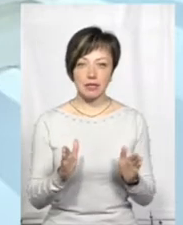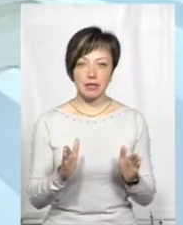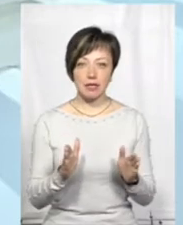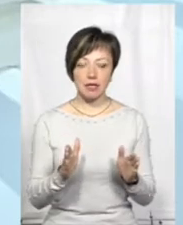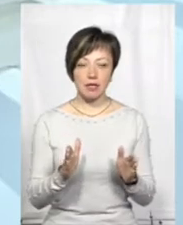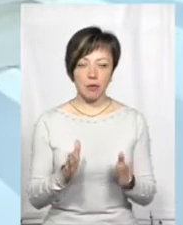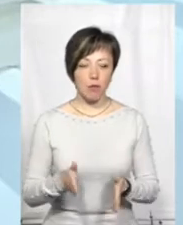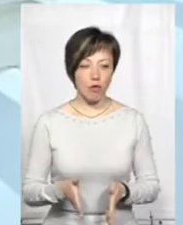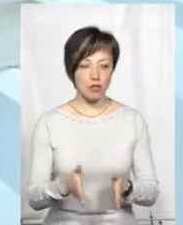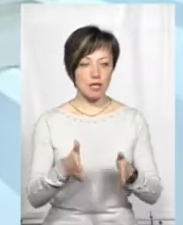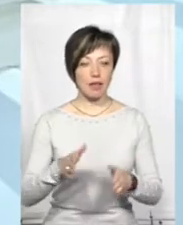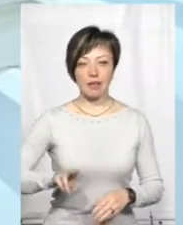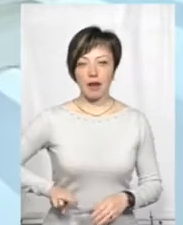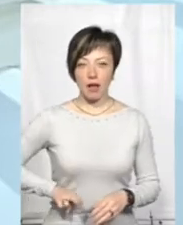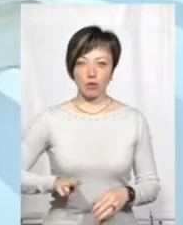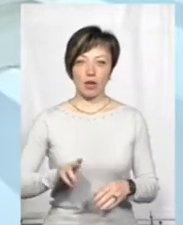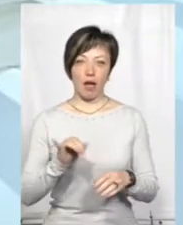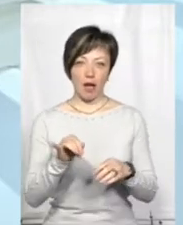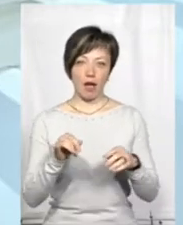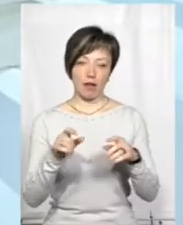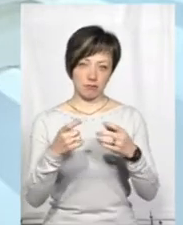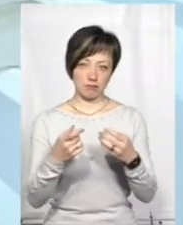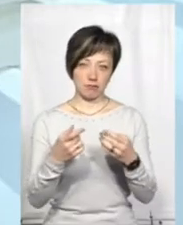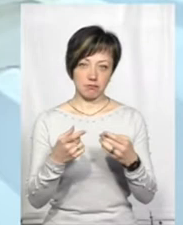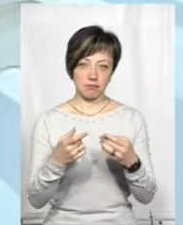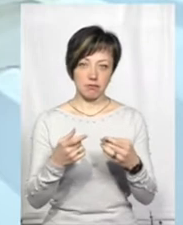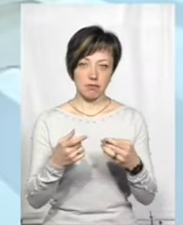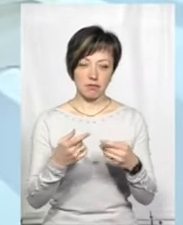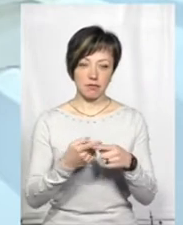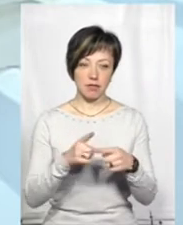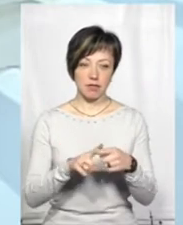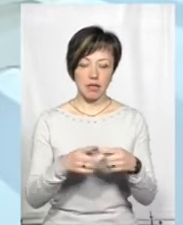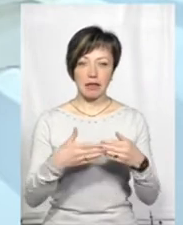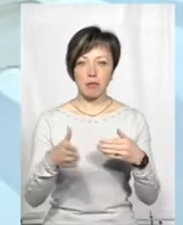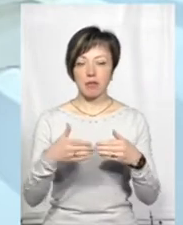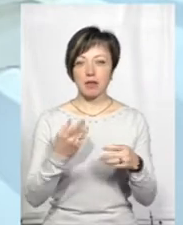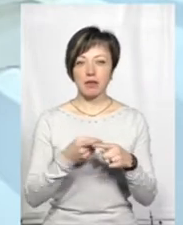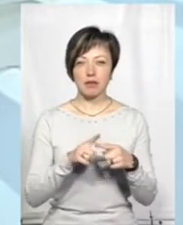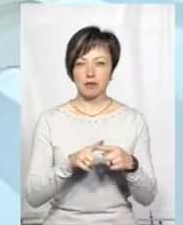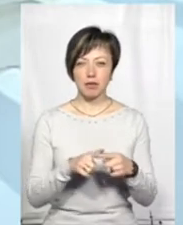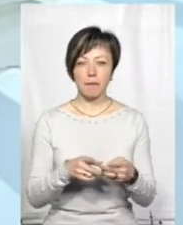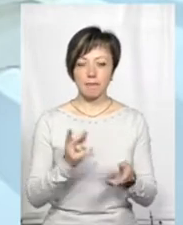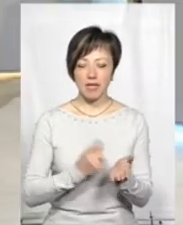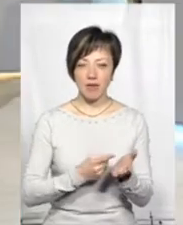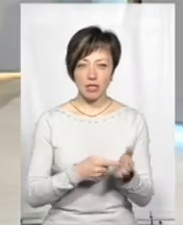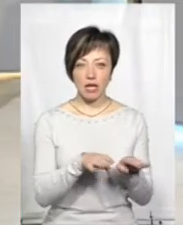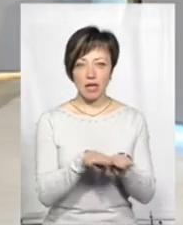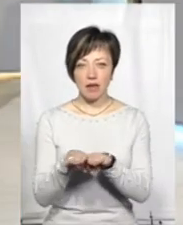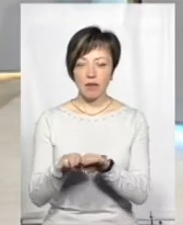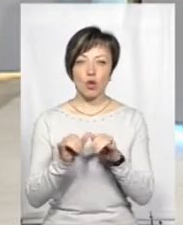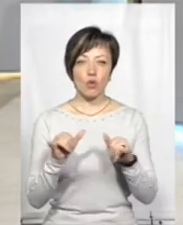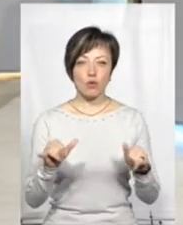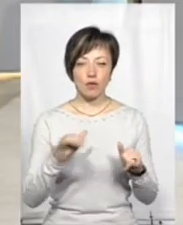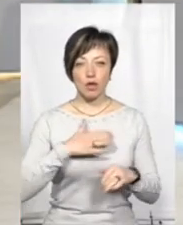там полоса, директор, термінал, а це взагалі це поки буде підтверджувати рівень розвитку нашої області, її економічну